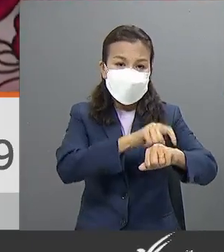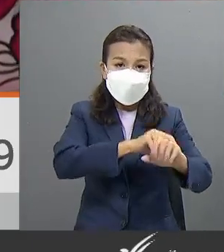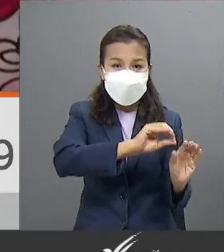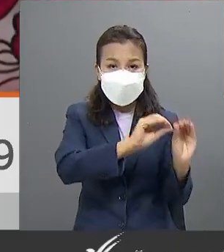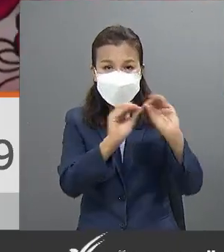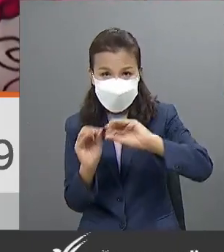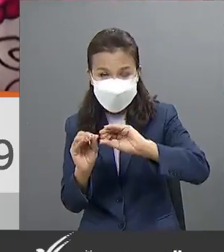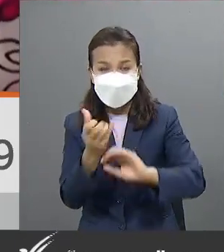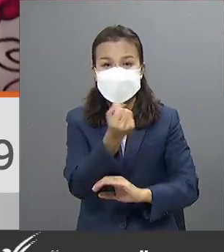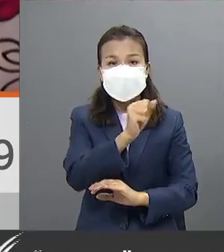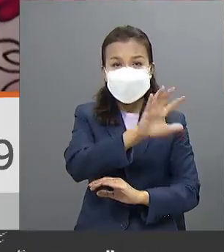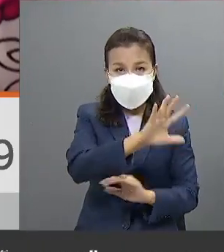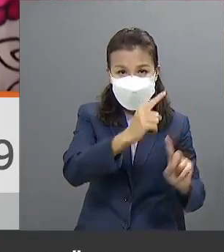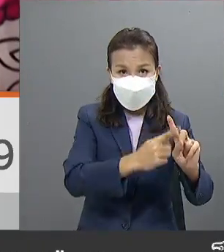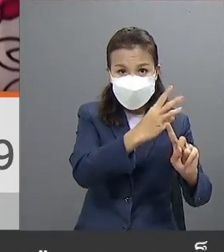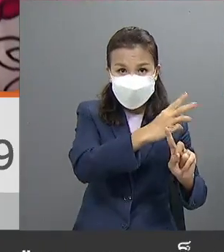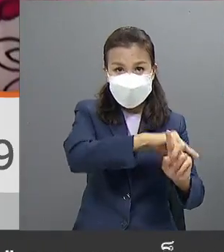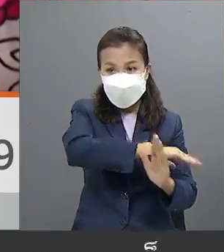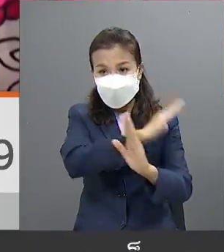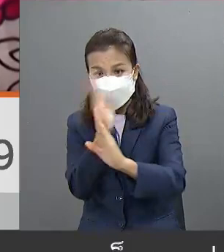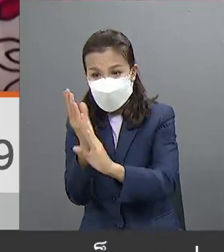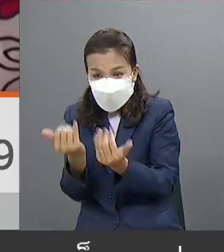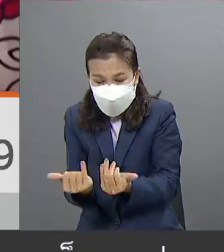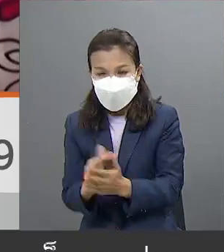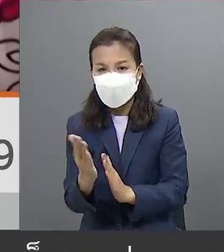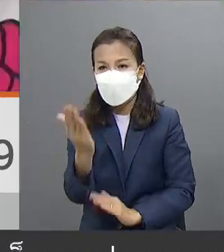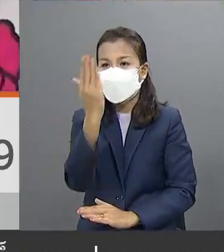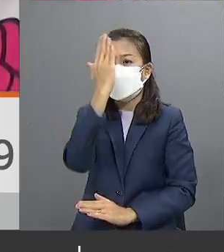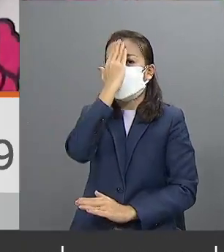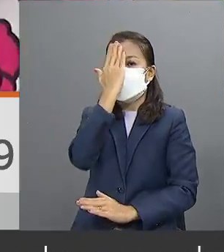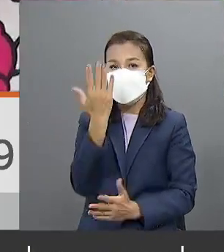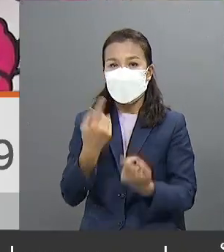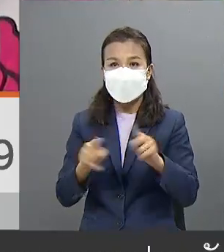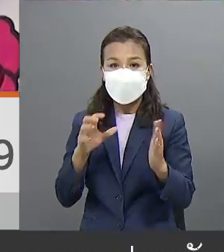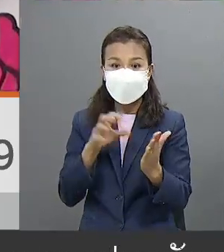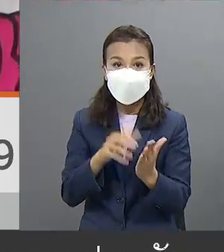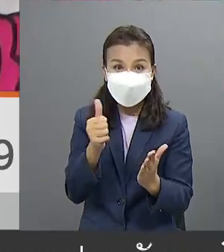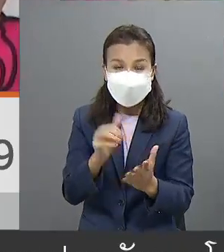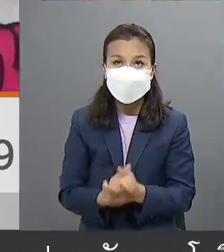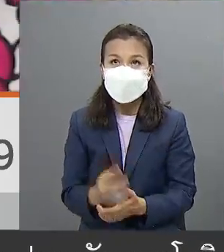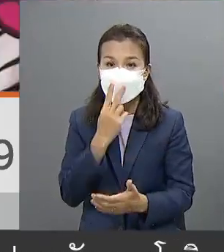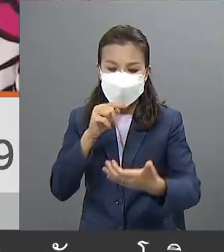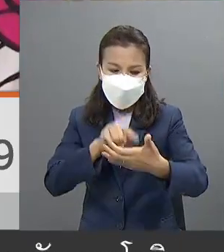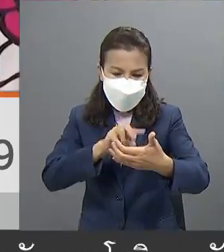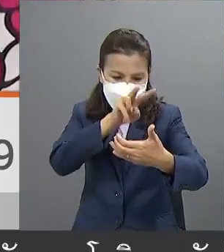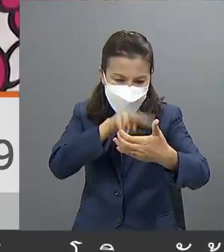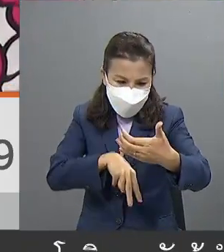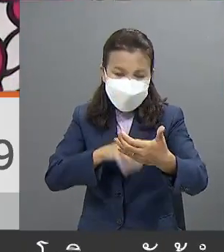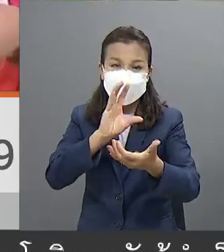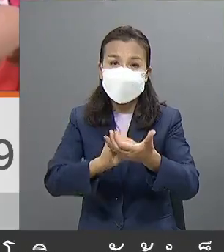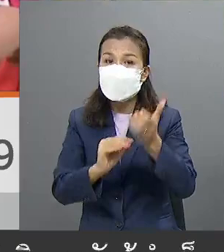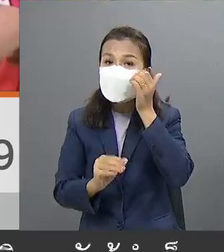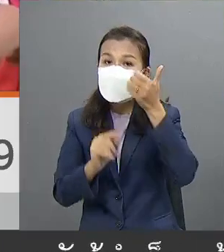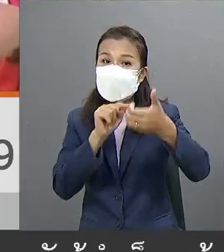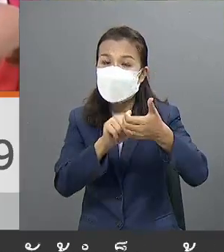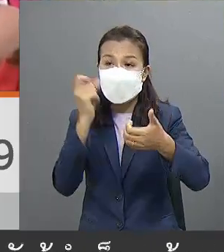15มิถุนายนเป็นวันนี้กระชั้นชิดโชคดีค่ะที่ว่าเธอมีเวลาดูข้อมูลจากโทรศัพท์มือถือแต่ว่าเห็นใจหลายคนที่